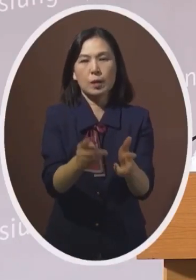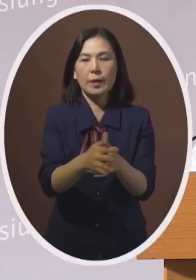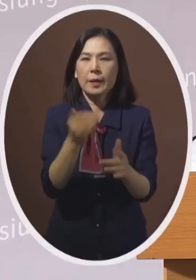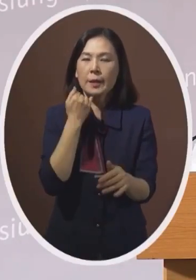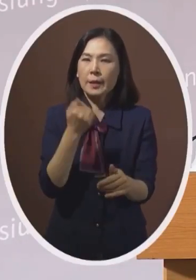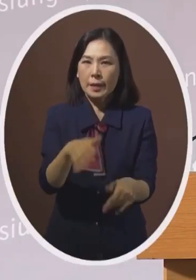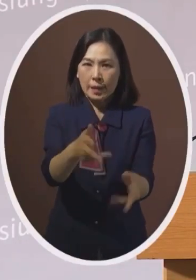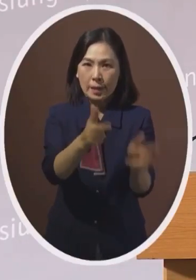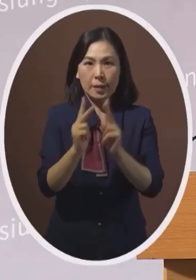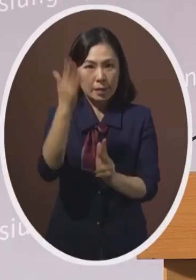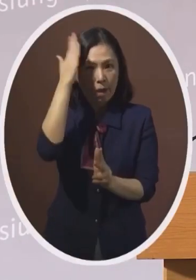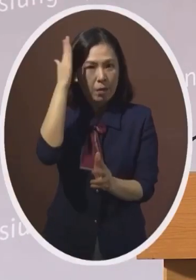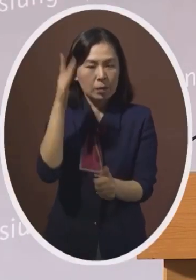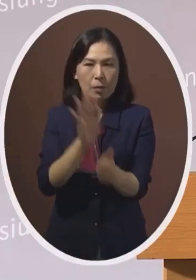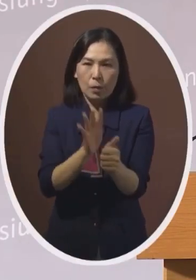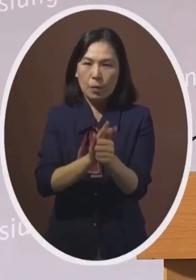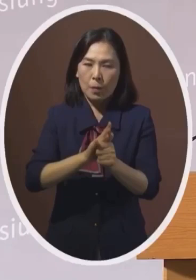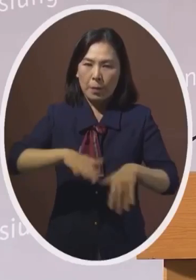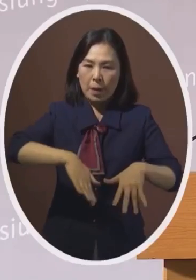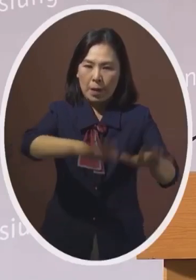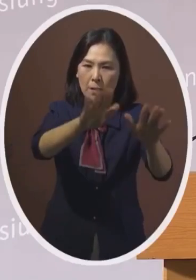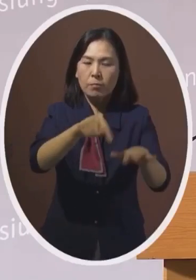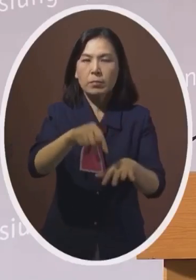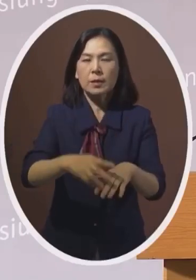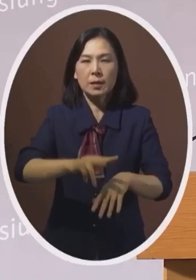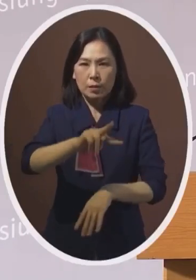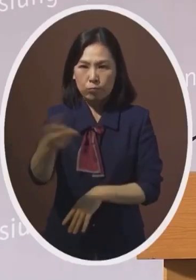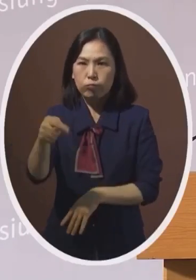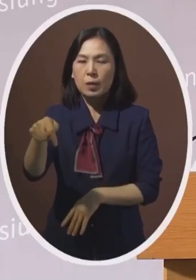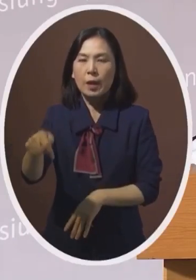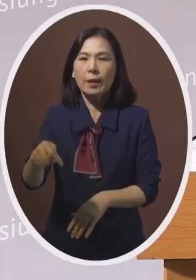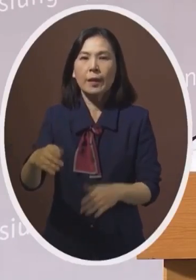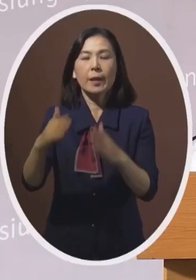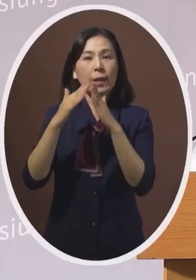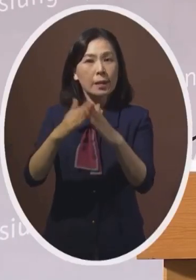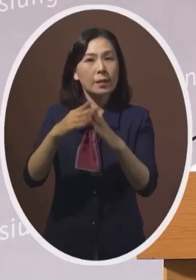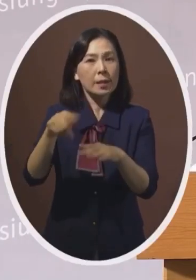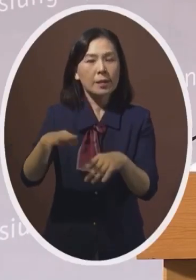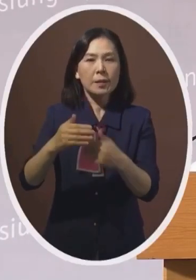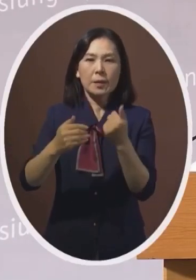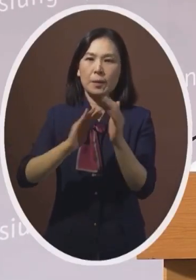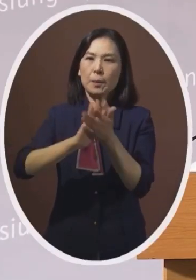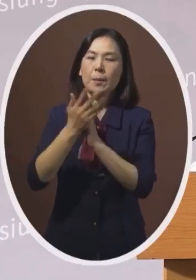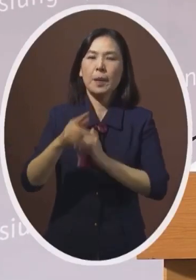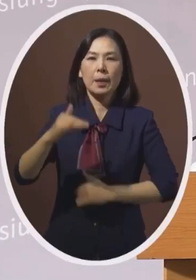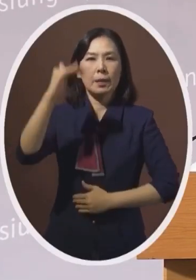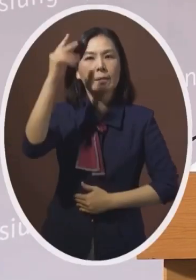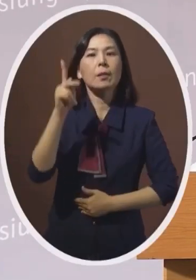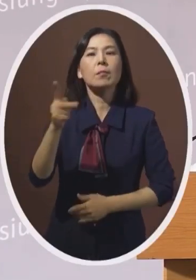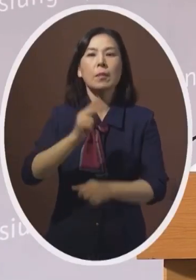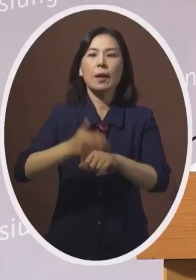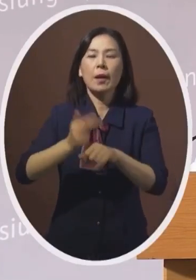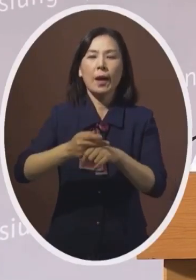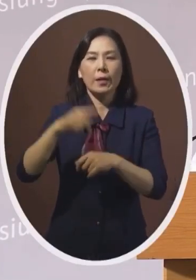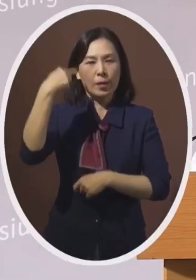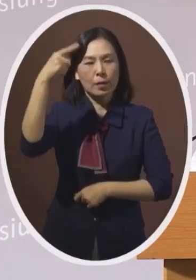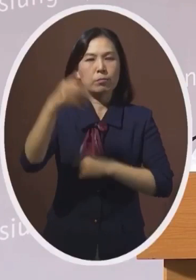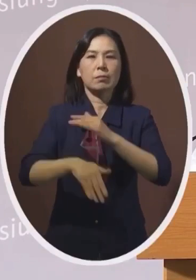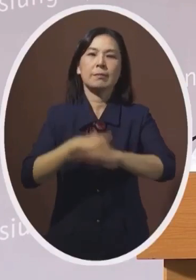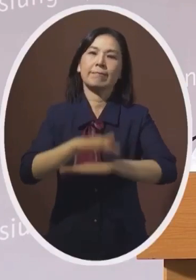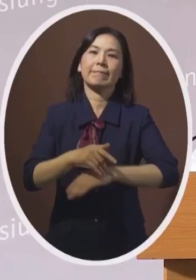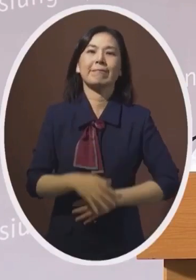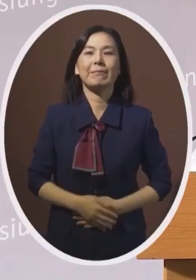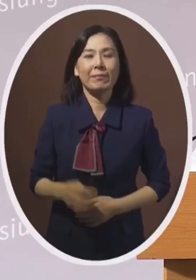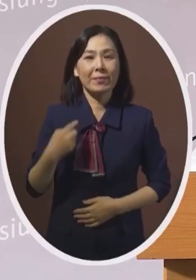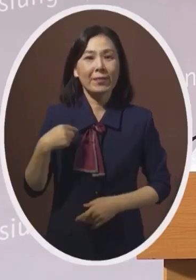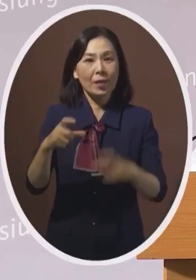产业的转型，让我们的产业转型，城市变成一个高科技的城市，能够美梦成真。我想